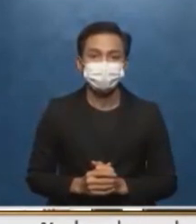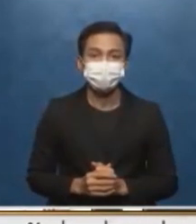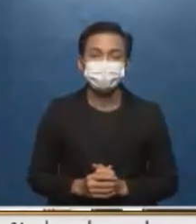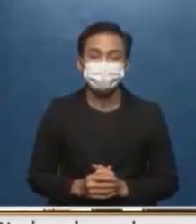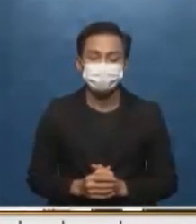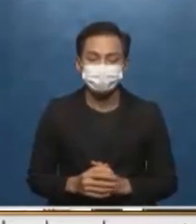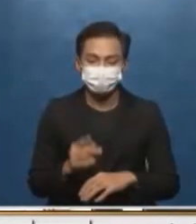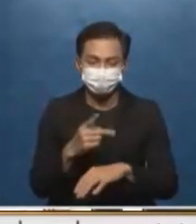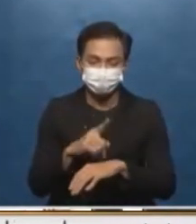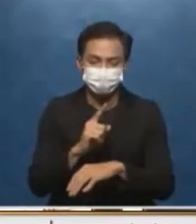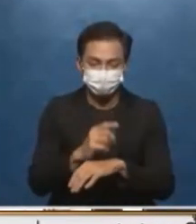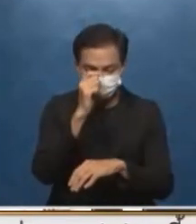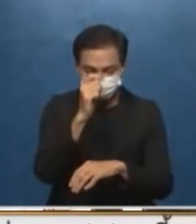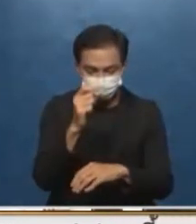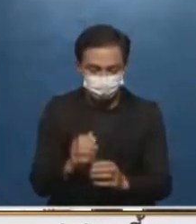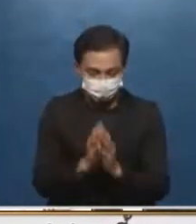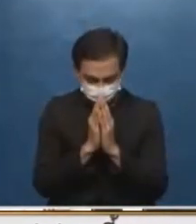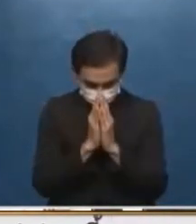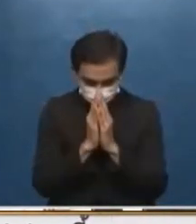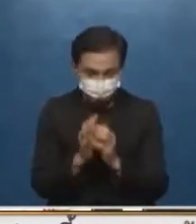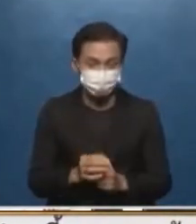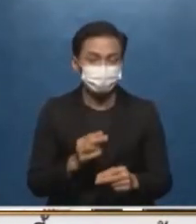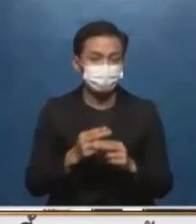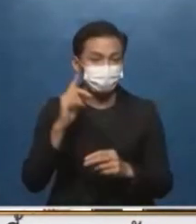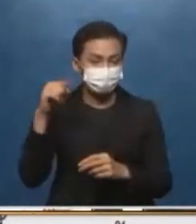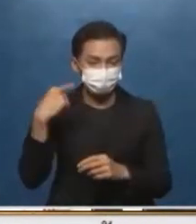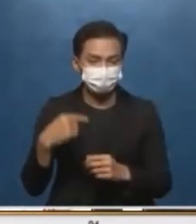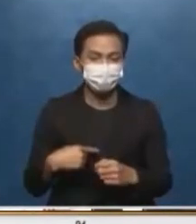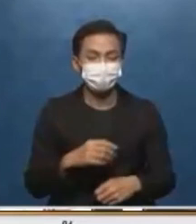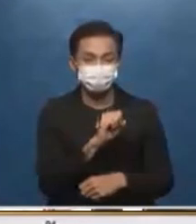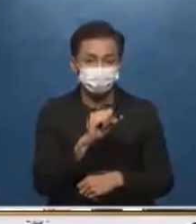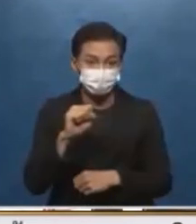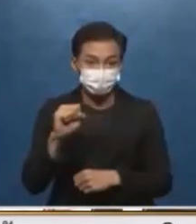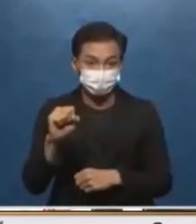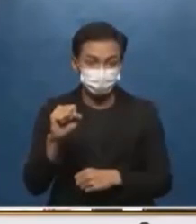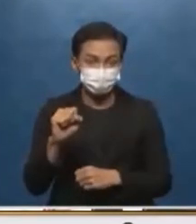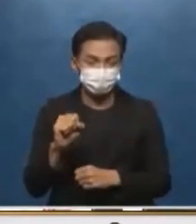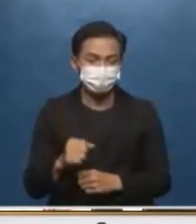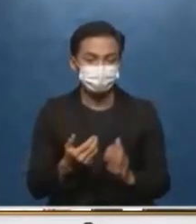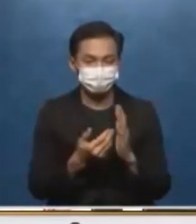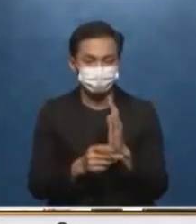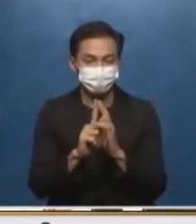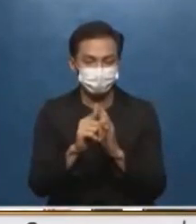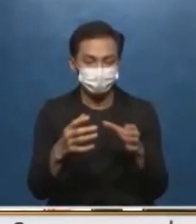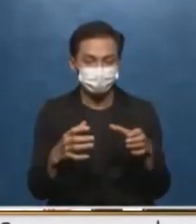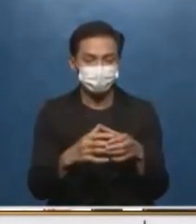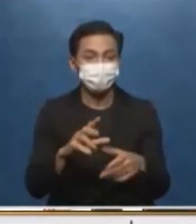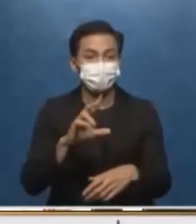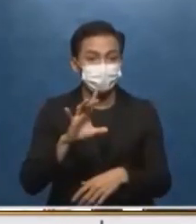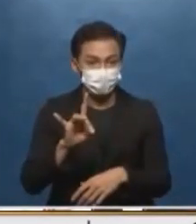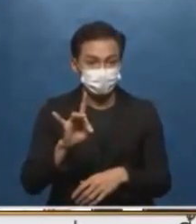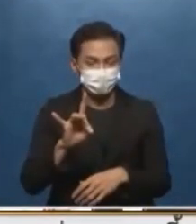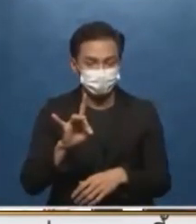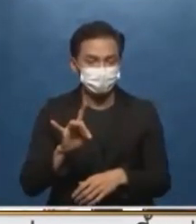ท่านประธานที่เคารพค่ะดิฉันสรัตน์สนันอนุพรสมาชิกสภาผู้แทนราษฎรจังหวัดขอนแก่นเขต8พรรคเพื่อไทย